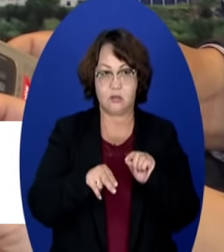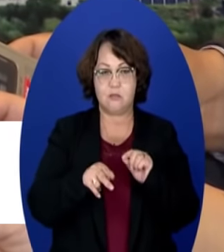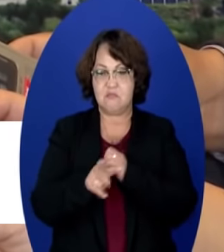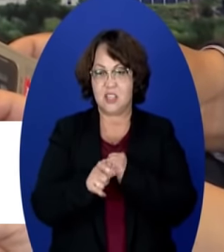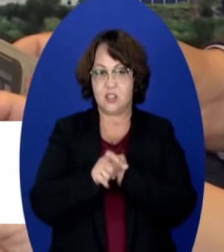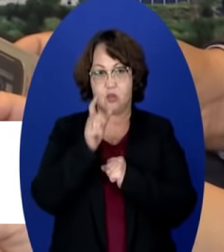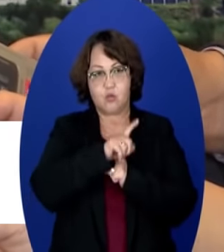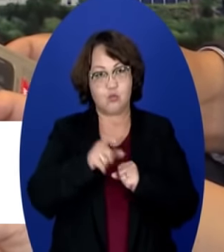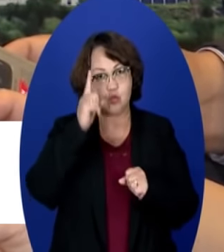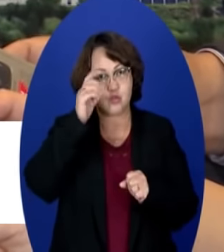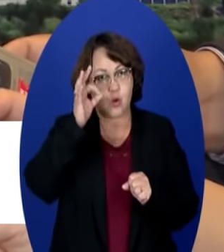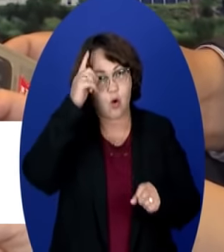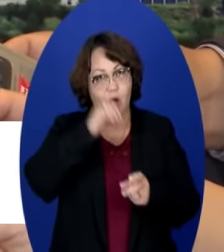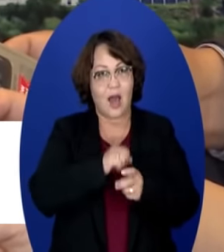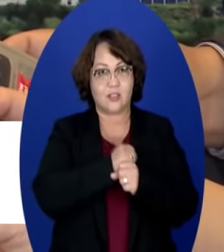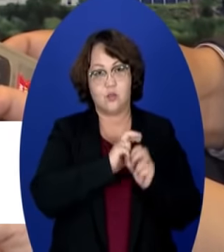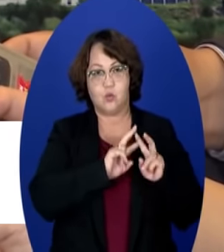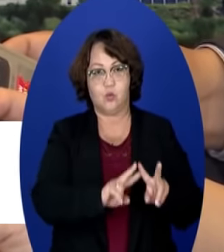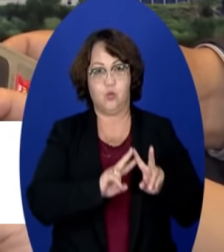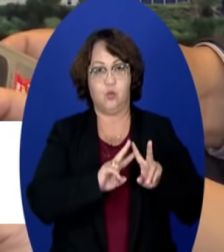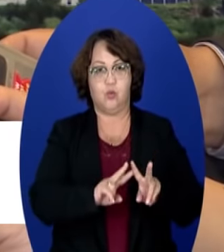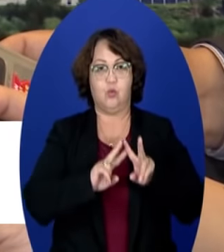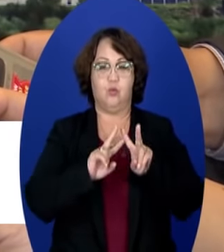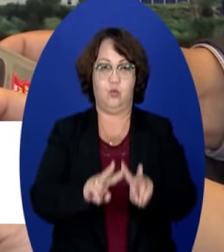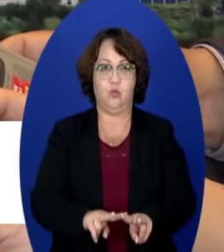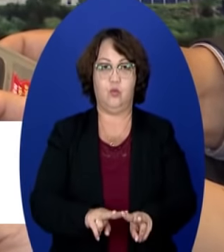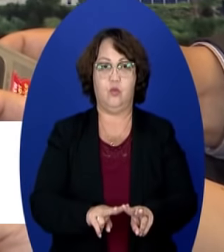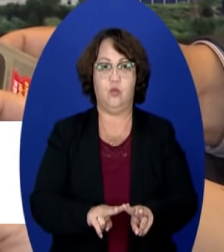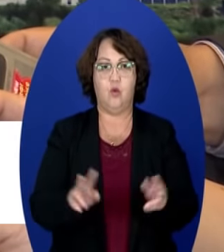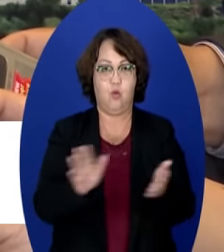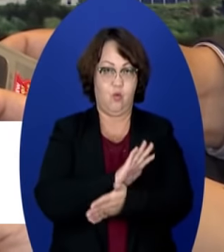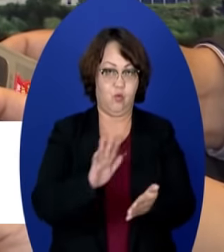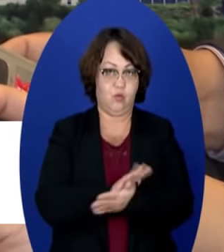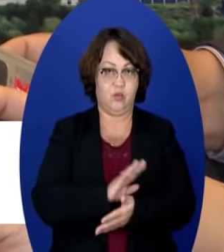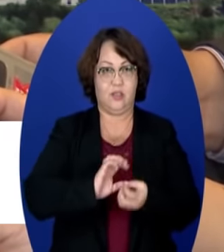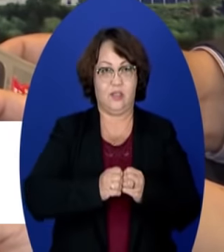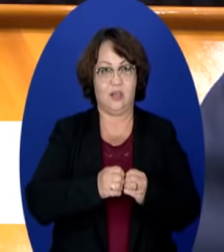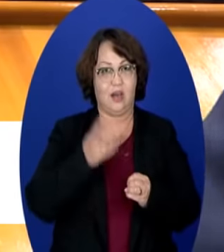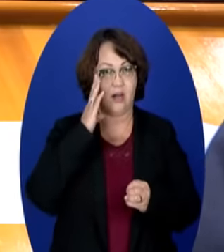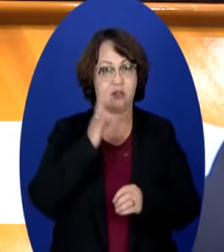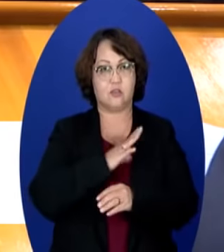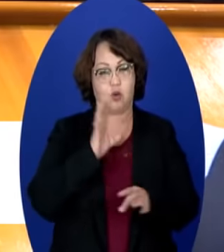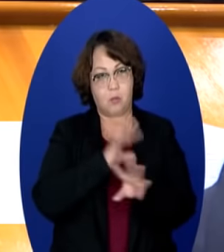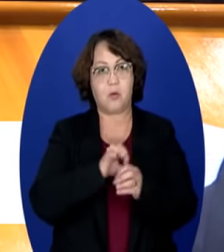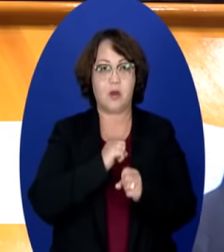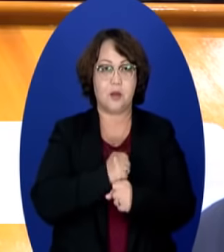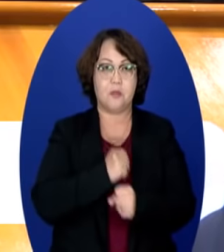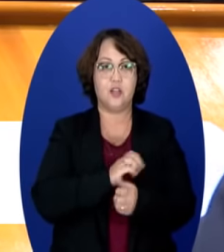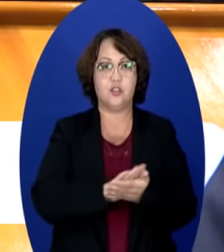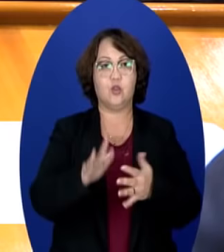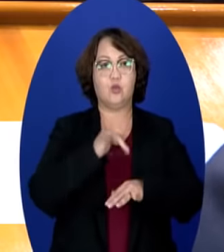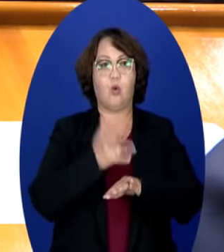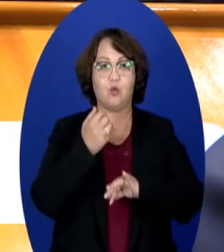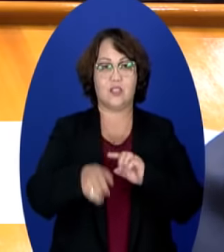зөв ойлгуулах ажлыг цааш үргэлжлүүлэхийг нэлээд хурдчлах маягаар бид нэгж явж байгаа. Шин төв